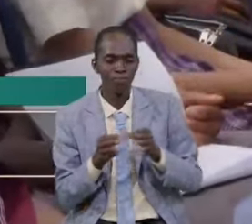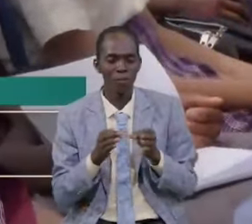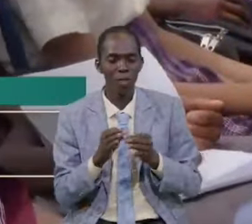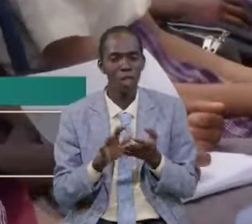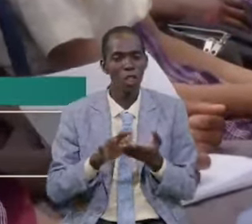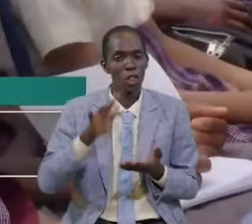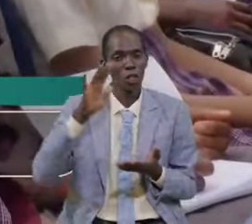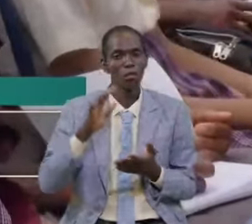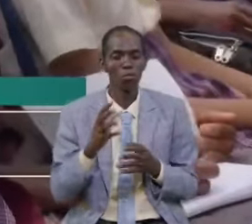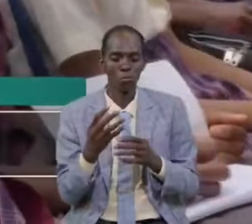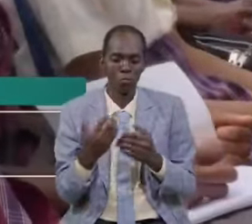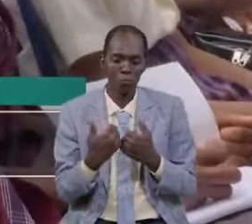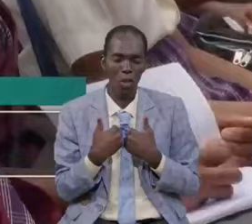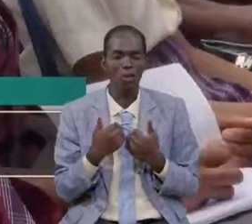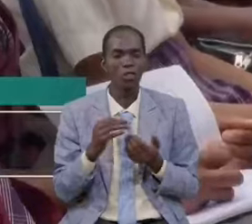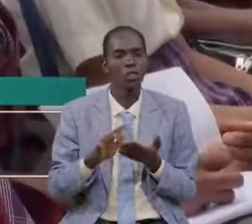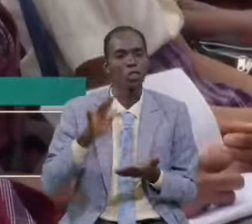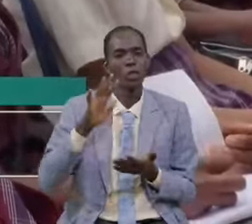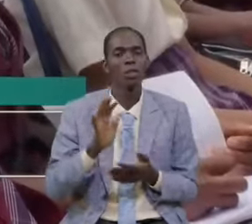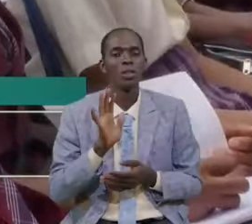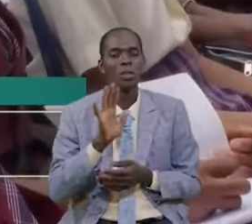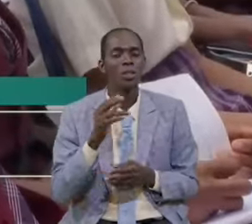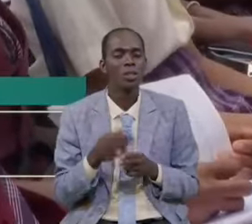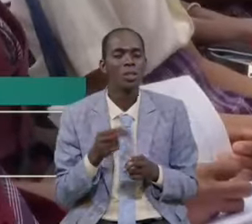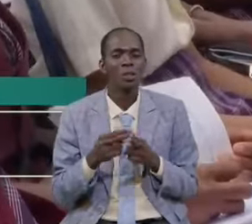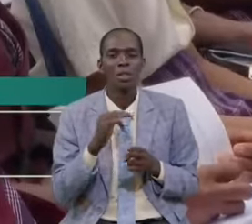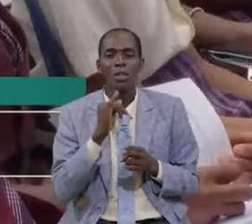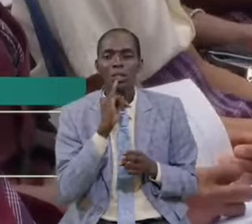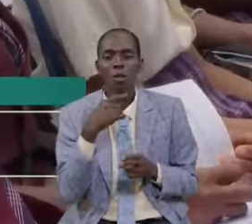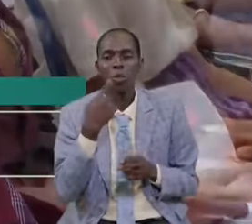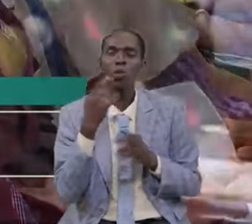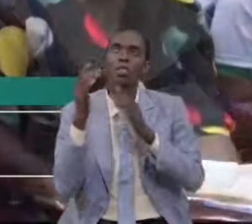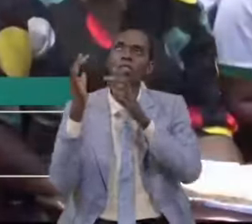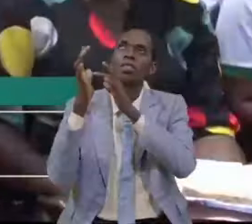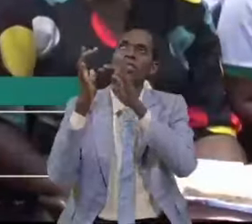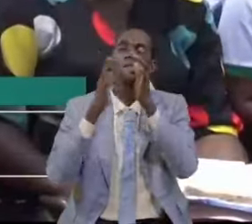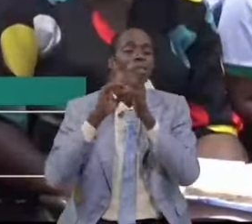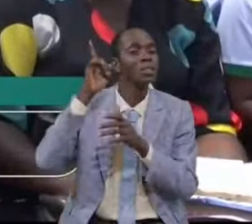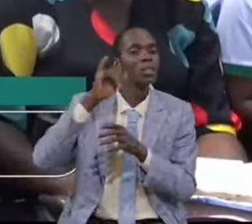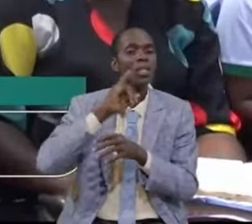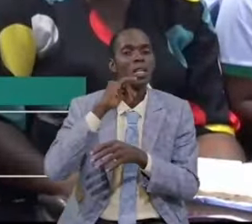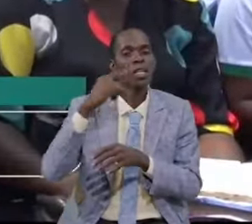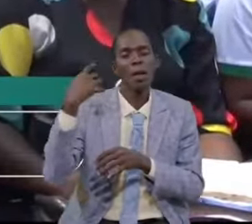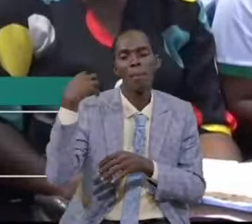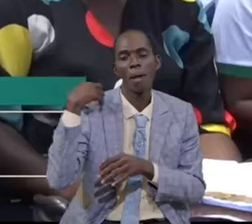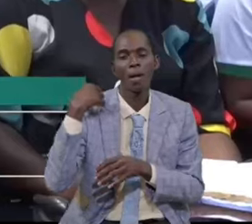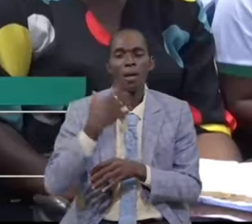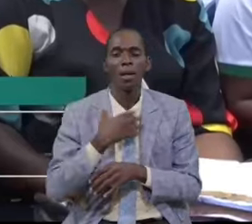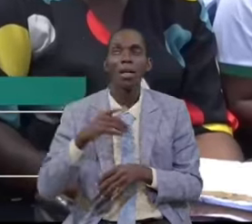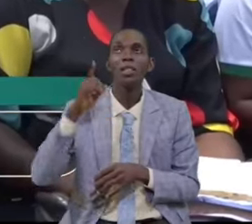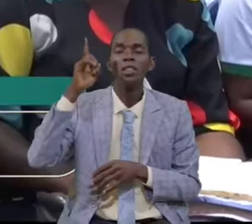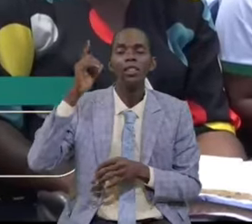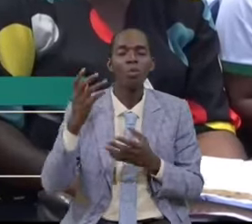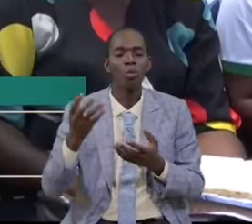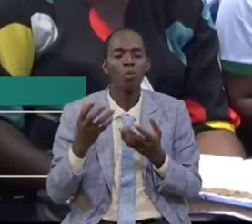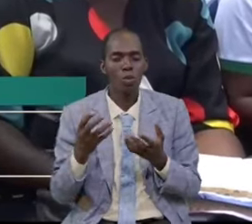la gloire. Et son nom est Jésus. Et c'est lui le maître. Et tu veux avancer à la gloire. Ce qu'il te